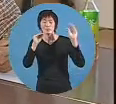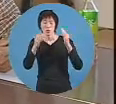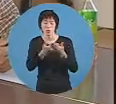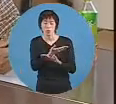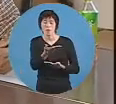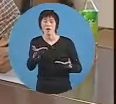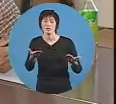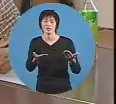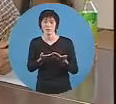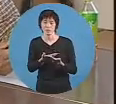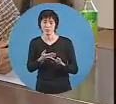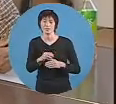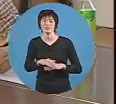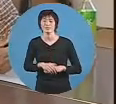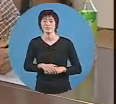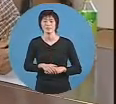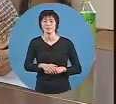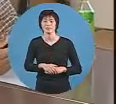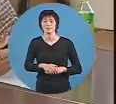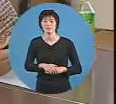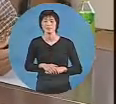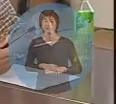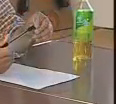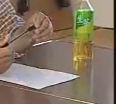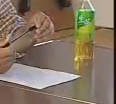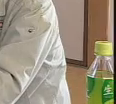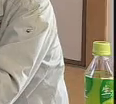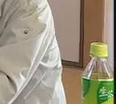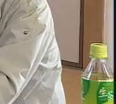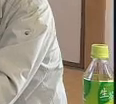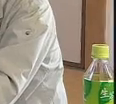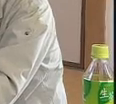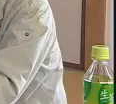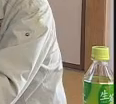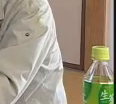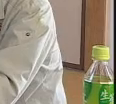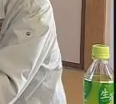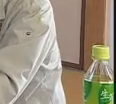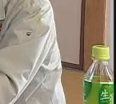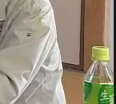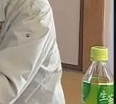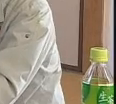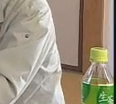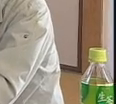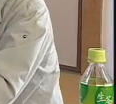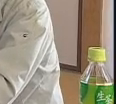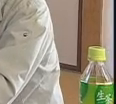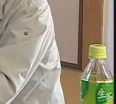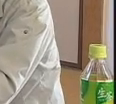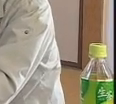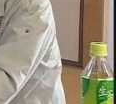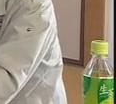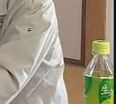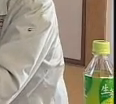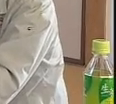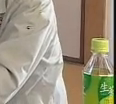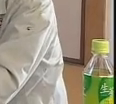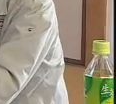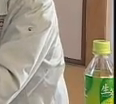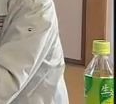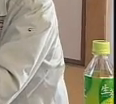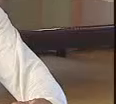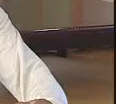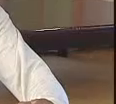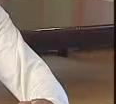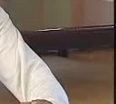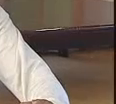報交換を行っています。 聞いておるんですけども、メールの方はその時にほぼ買ってお